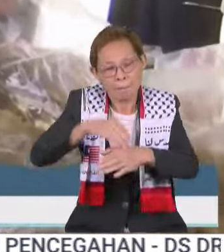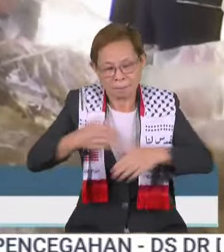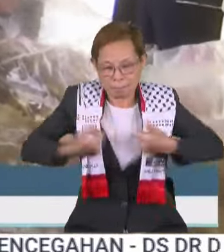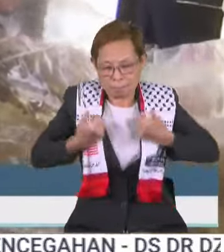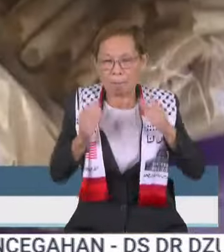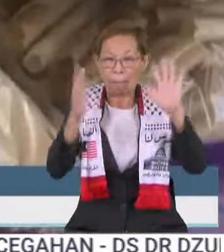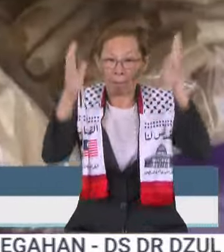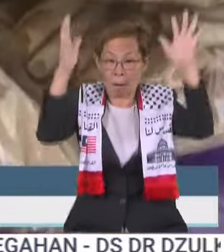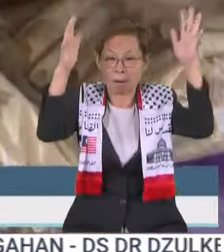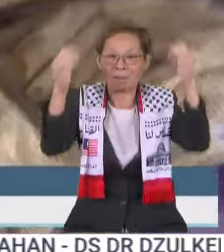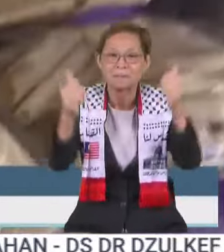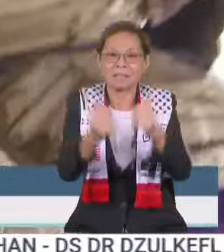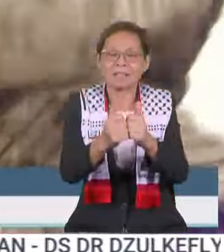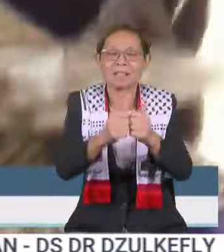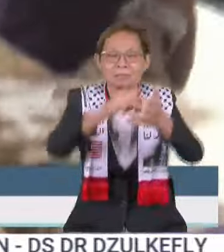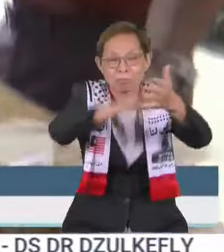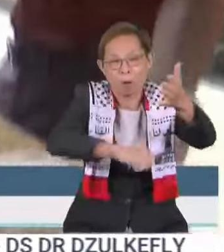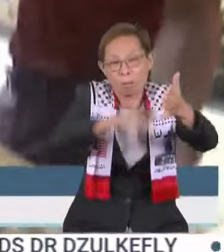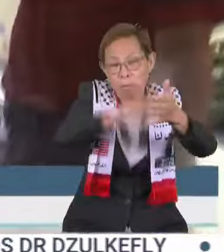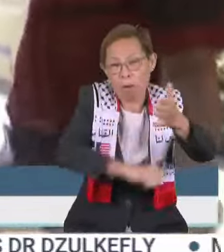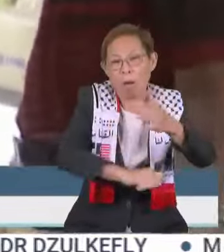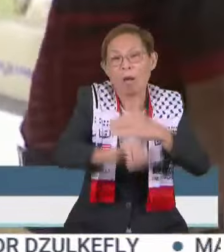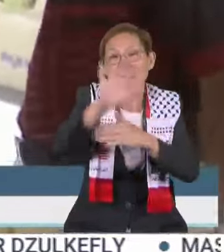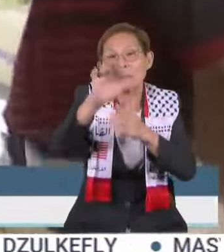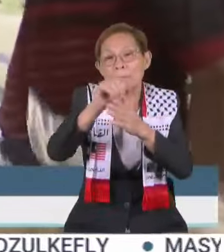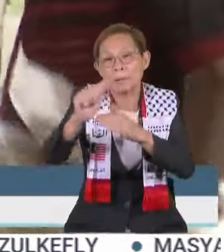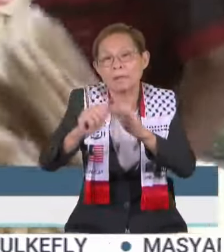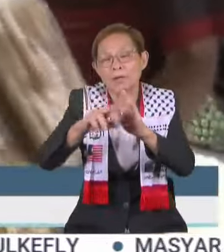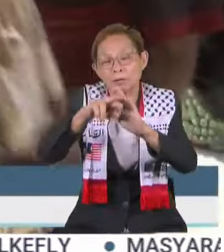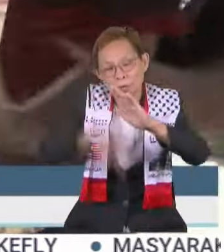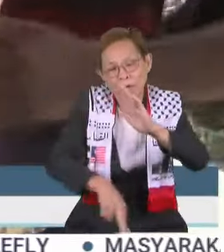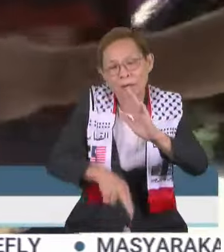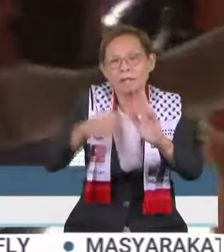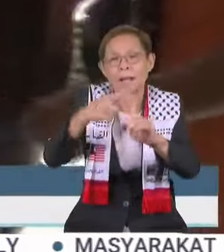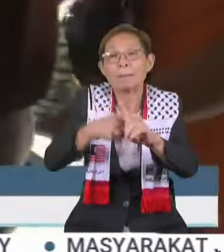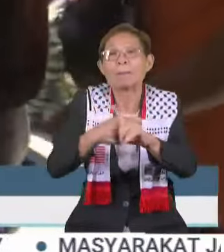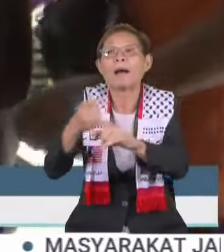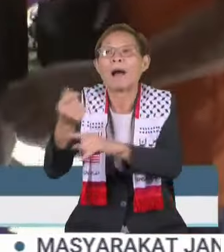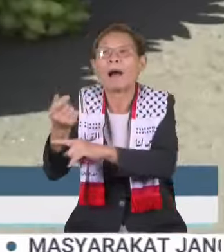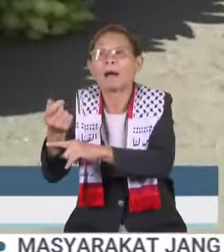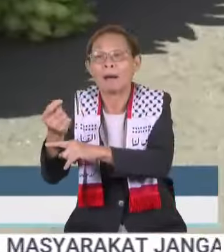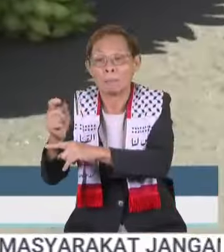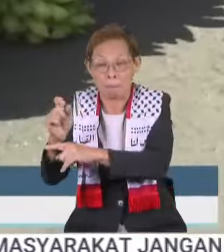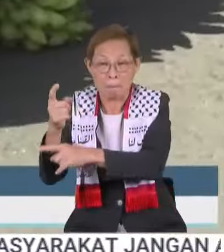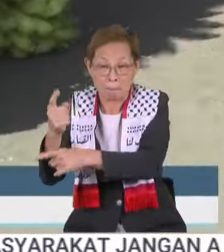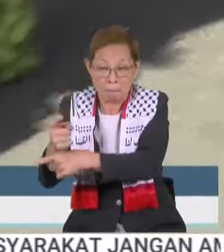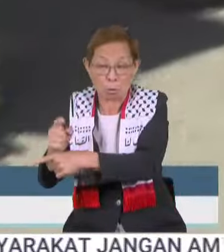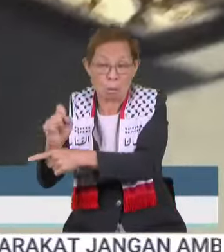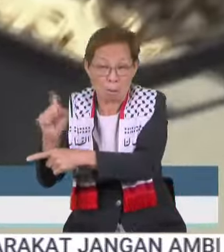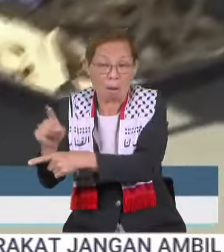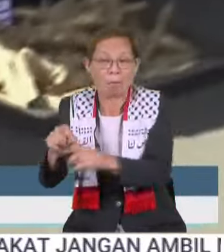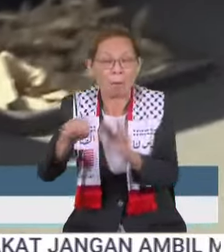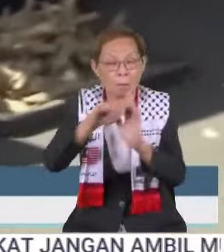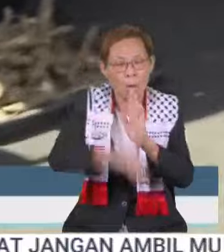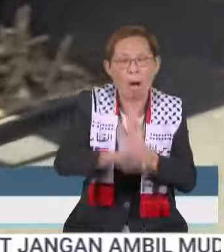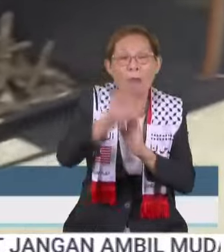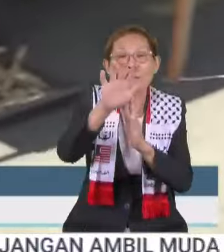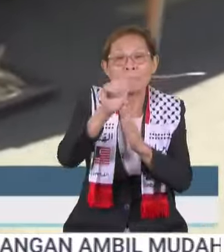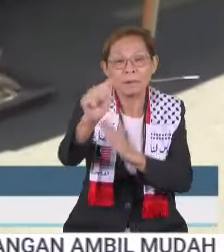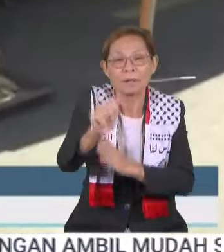sambutan Aidilfitri dengan potongan harga sehingga RM5 lebih rendah daripada harga asal. Selain itu, orang ramai juga berpeluang